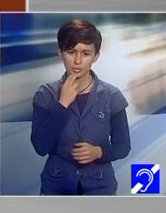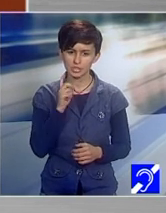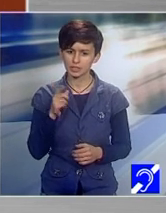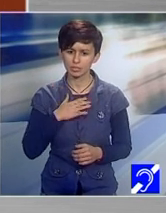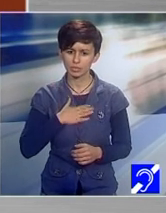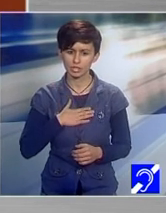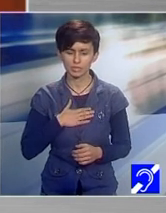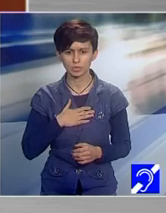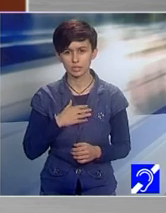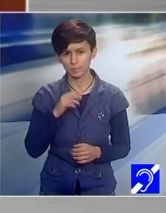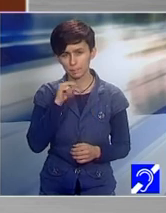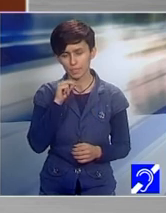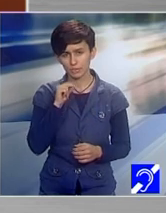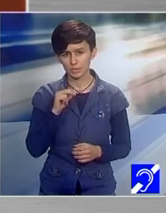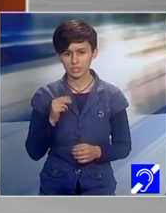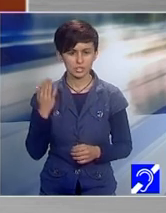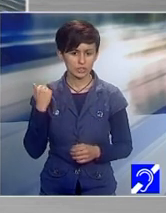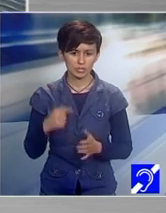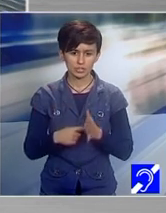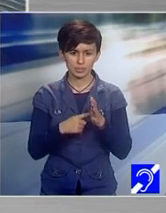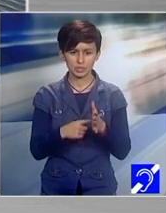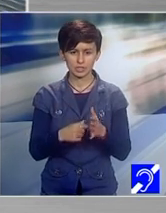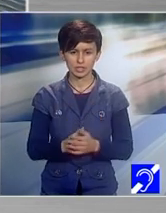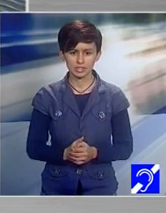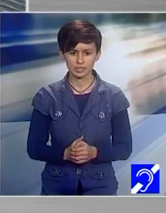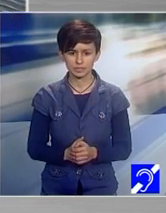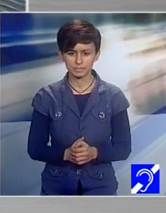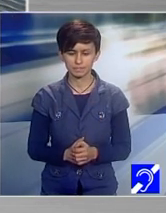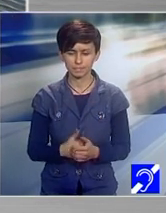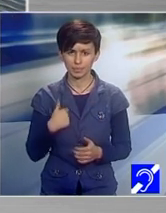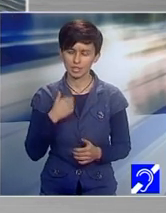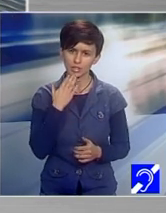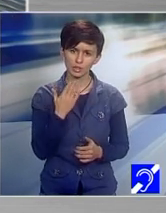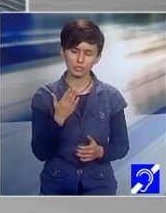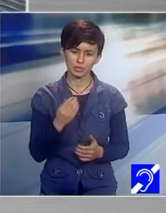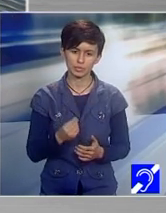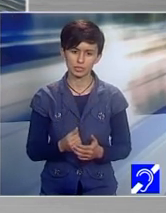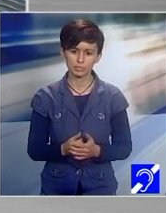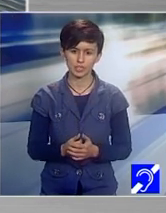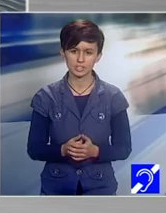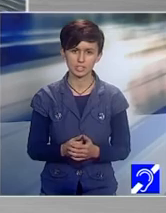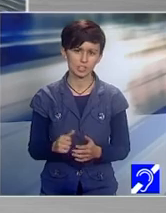cunoștință, deși a fost sesizată. Am înțeles. Vă mulțumesc încă o dată,